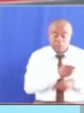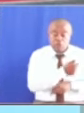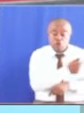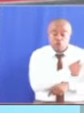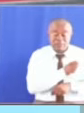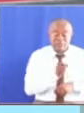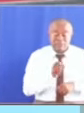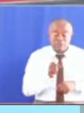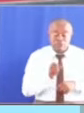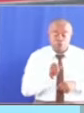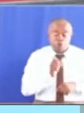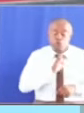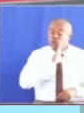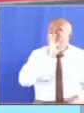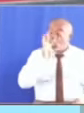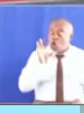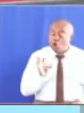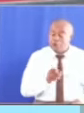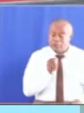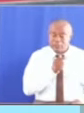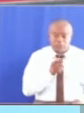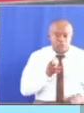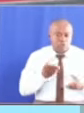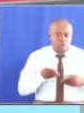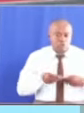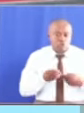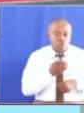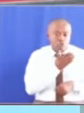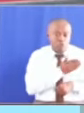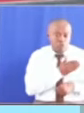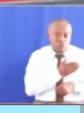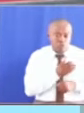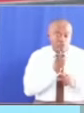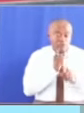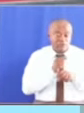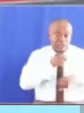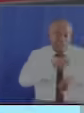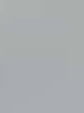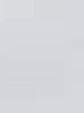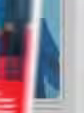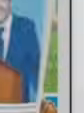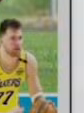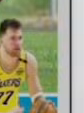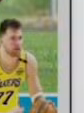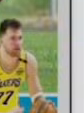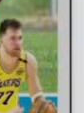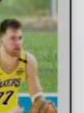ili ziweze kutoa huduma kulingana na wakati wa sasa. Mheshimiwa Mwenyekiti, naomba kuwasilisha.